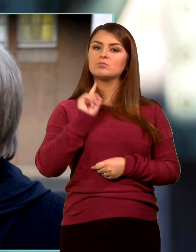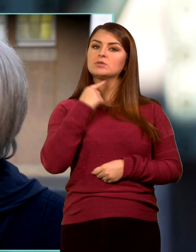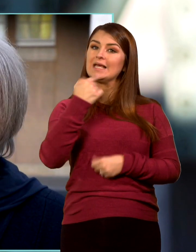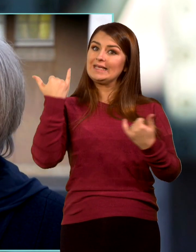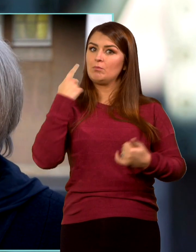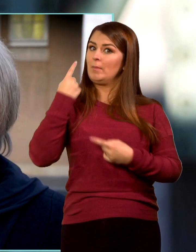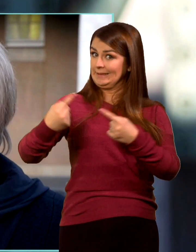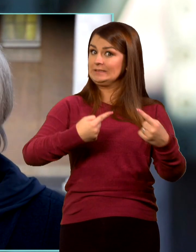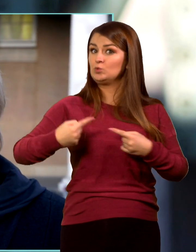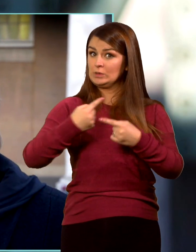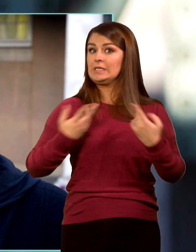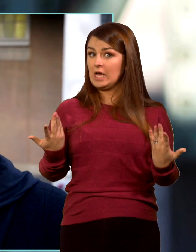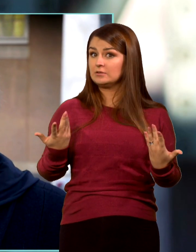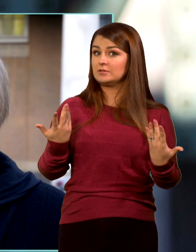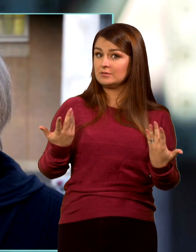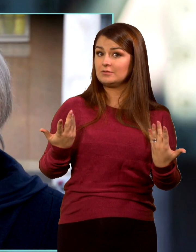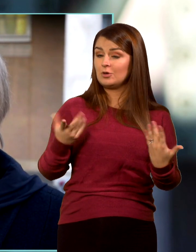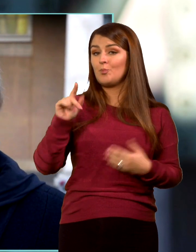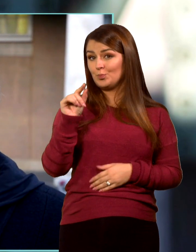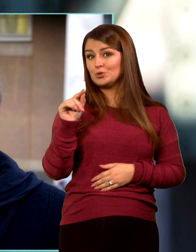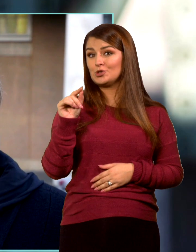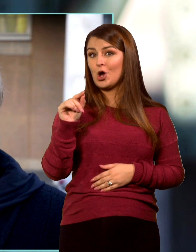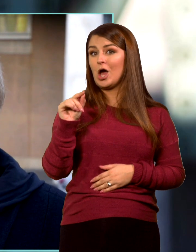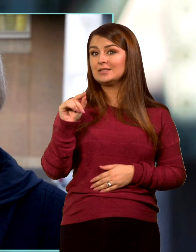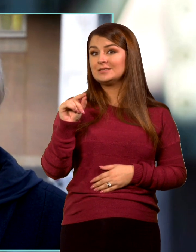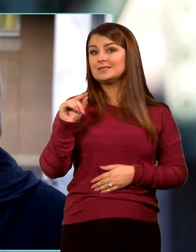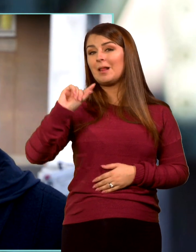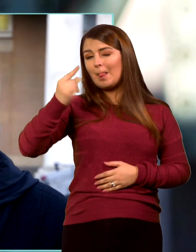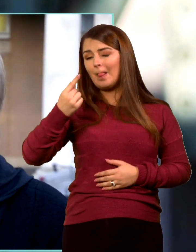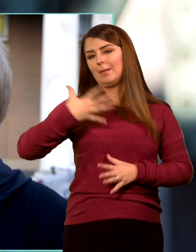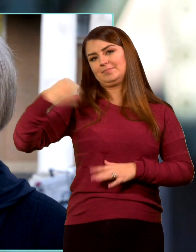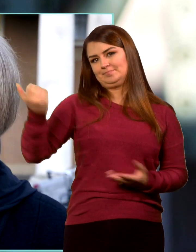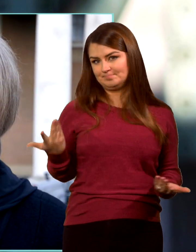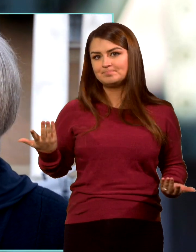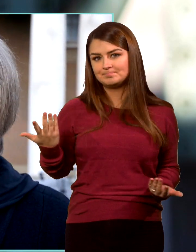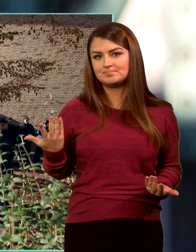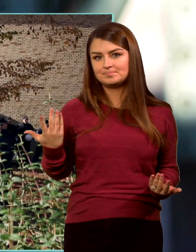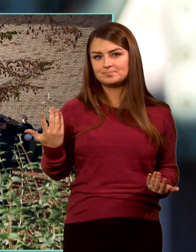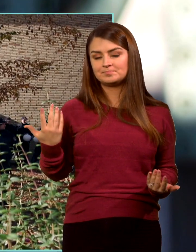darüber diskutiert wird und das ist dann zumindest in irgendeiner Weise ein Gewinn.